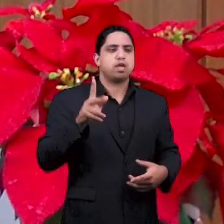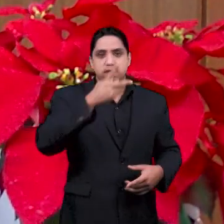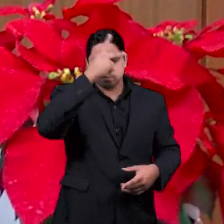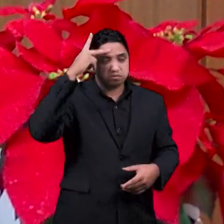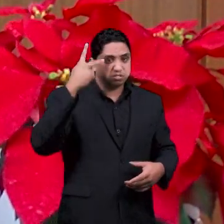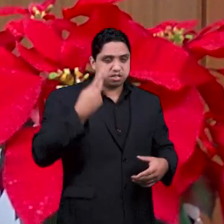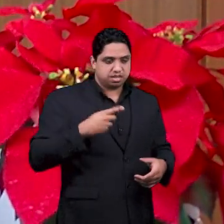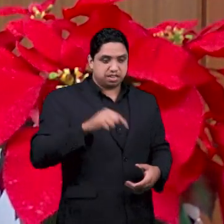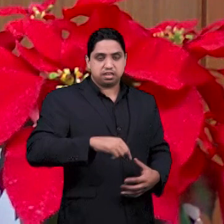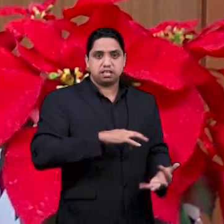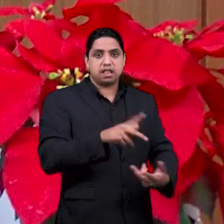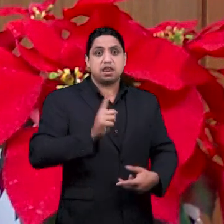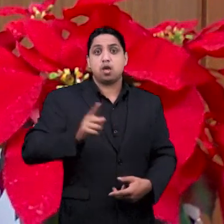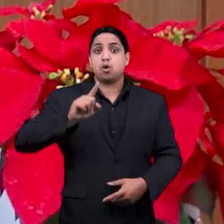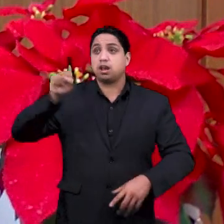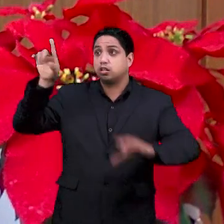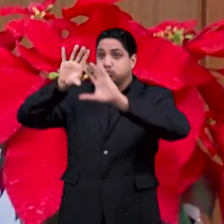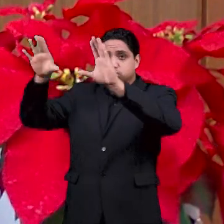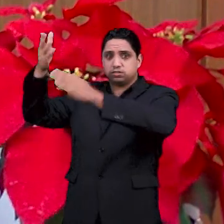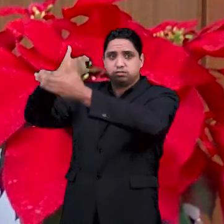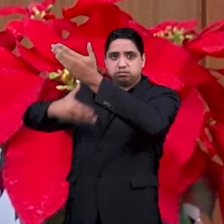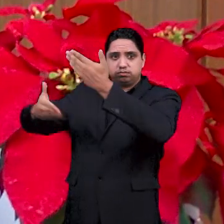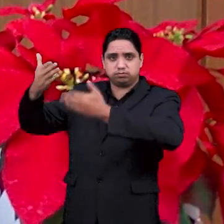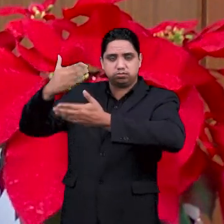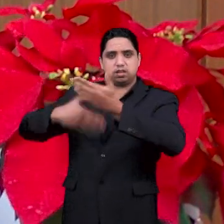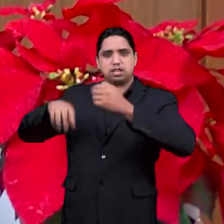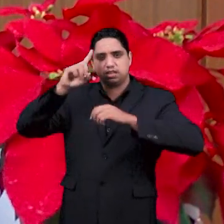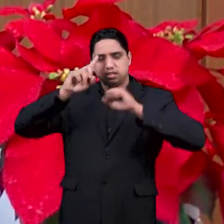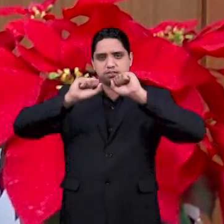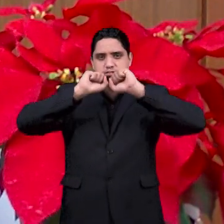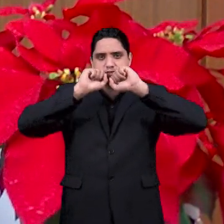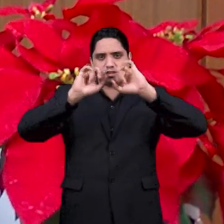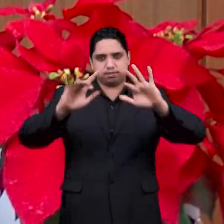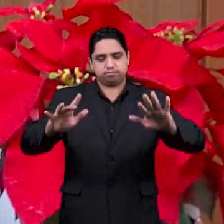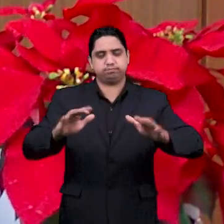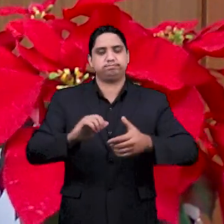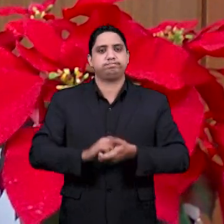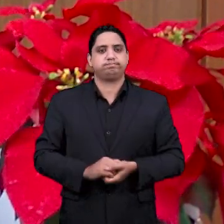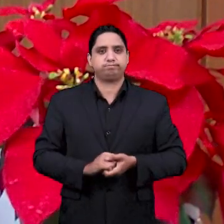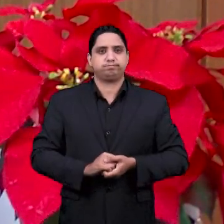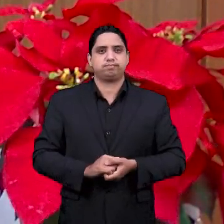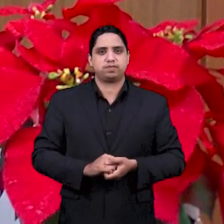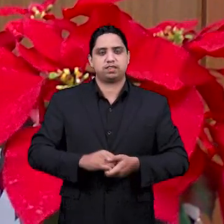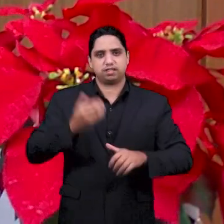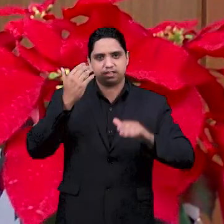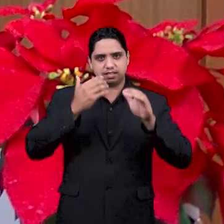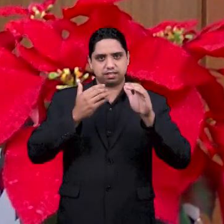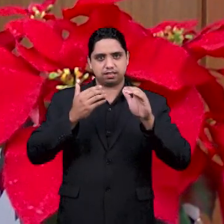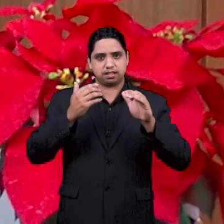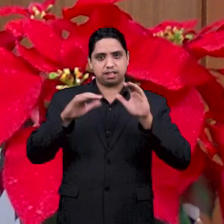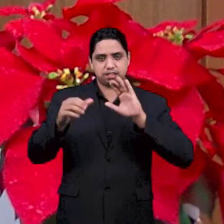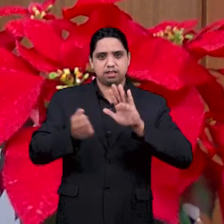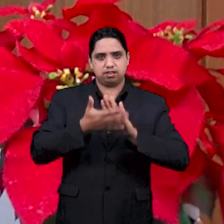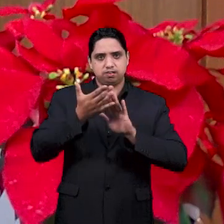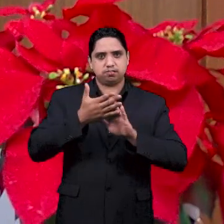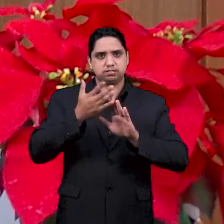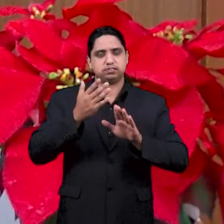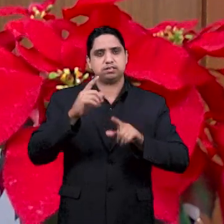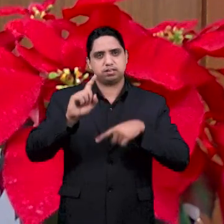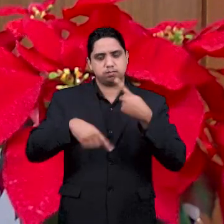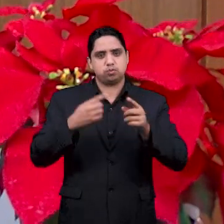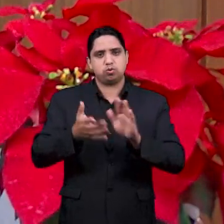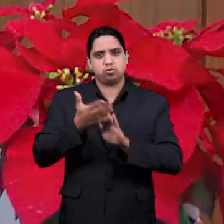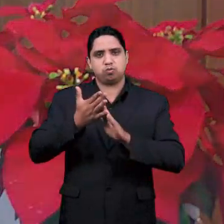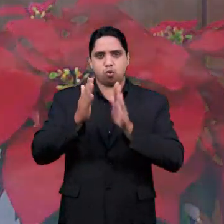которые здесь на земле, он из вечности. Он на небесах парит. Да благословит нас Господь. Давайте споем псалом,